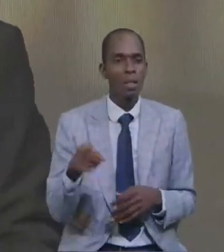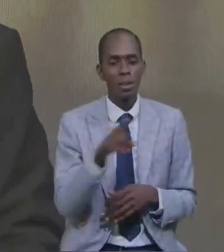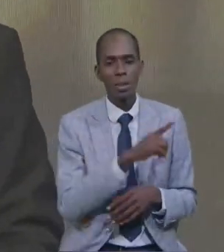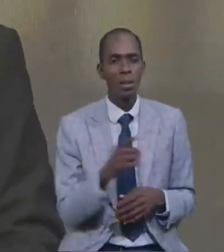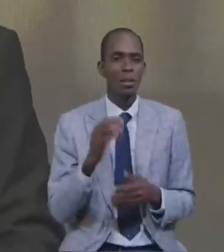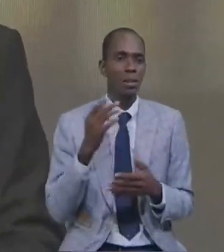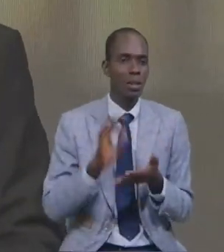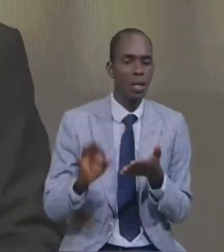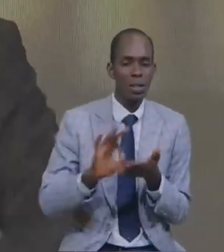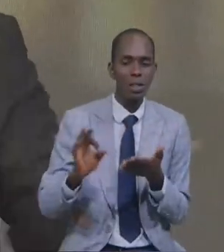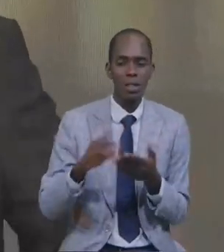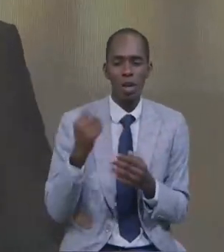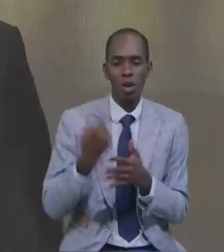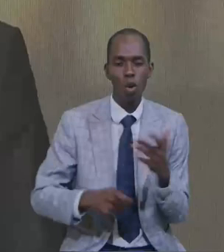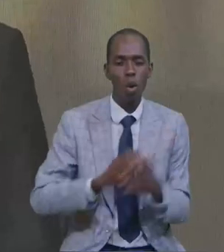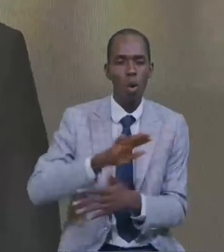d'argent.